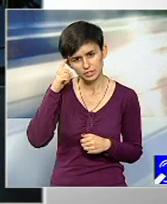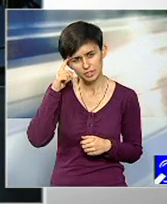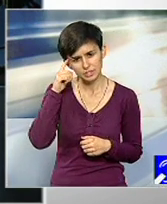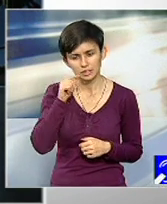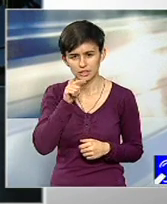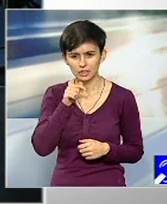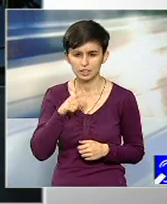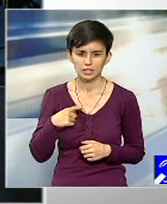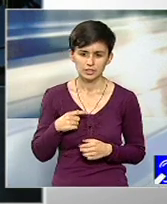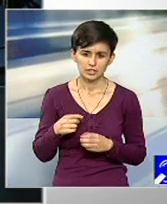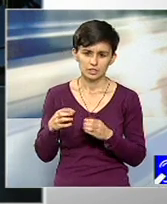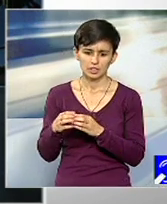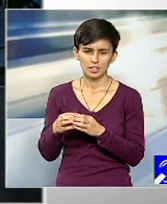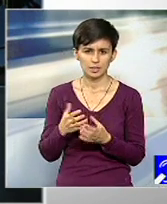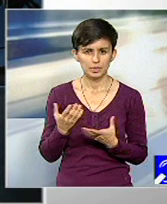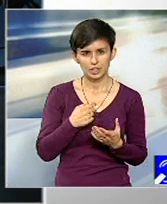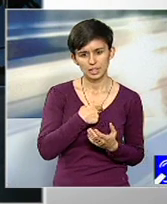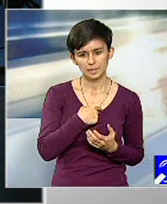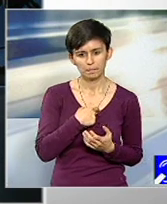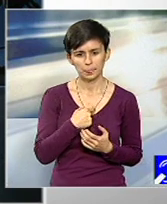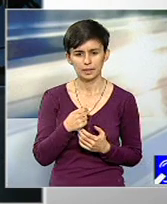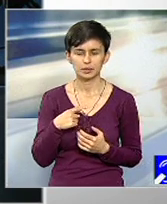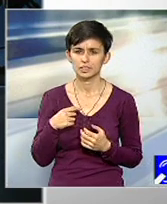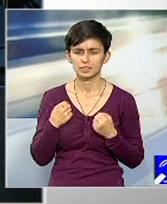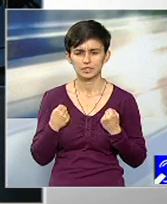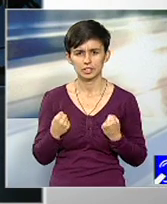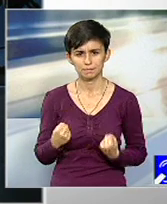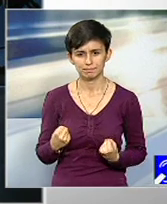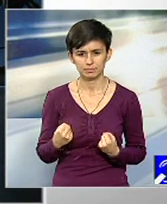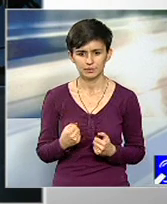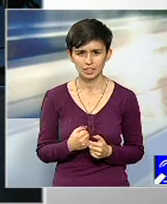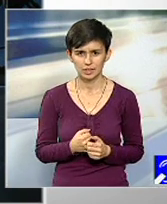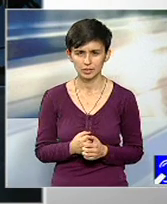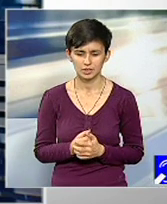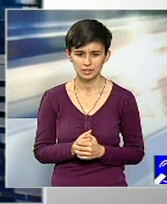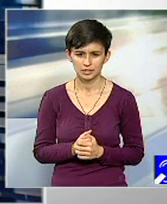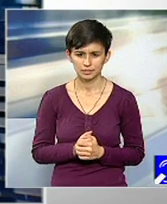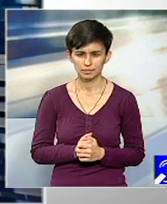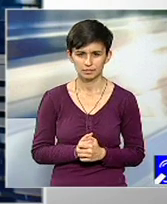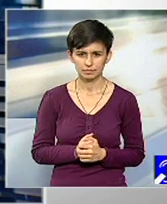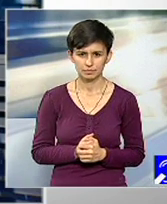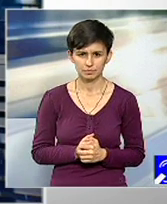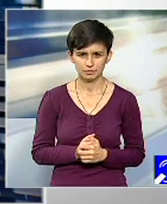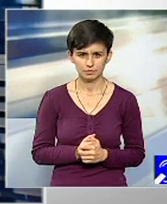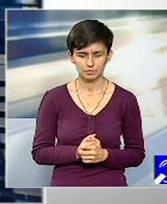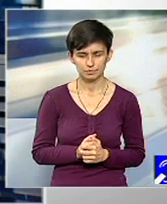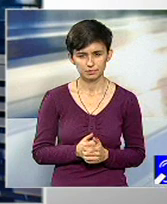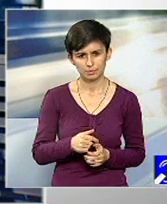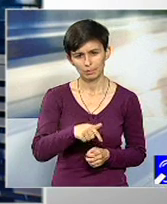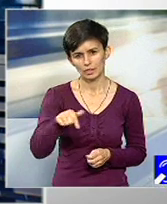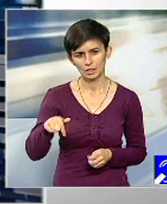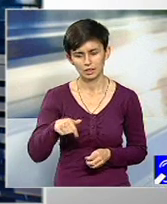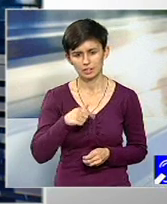anumite echipe care ar putea să, nu știu, să fie mai greu de... Păi noi avem în mod tradițional